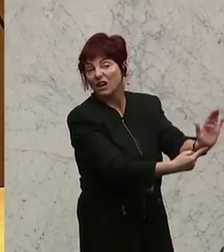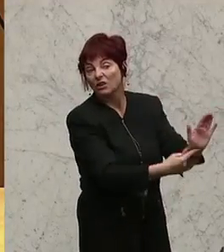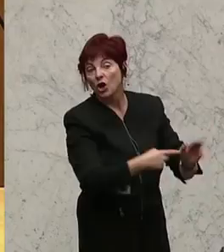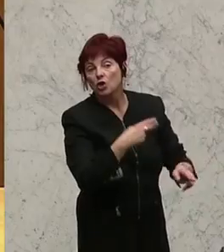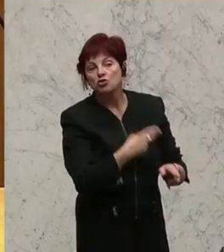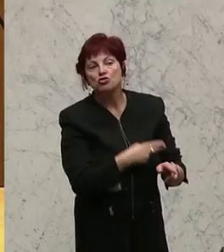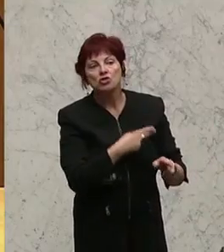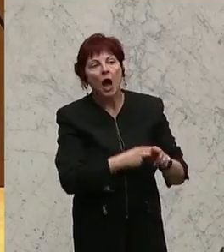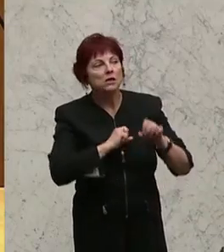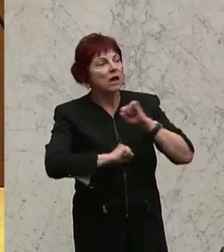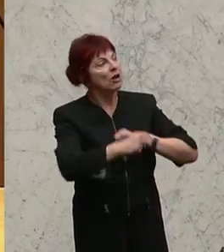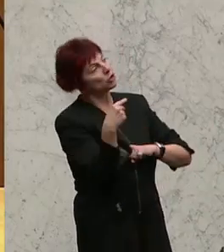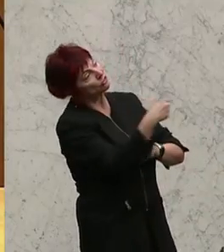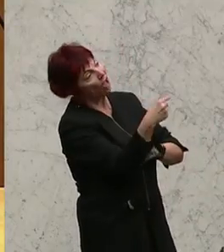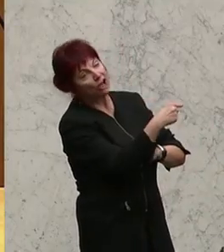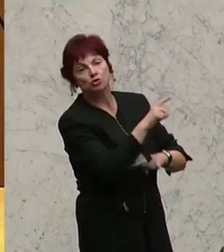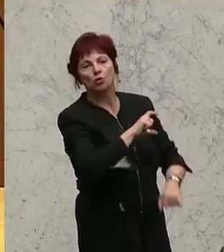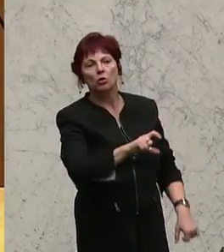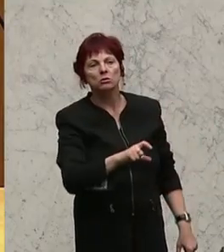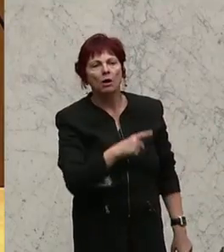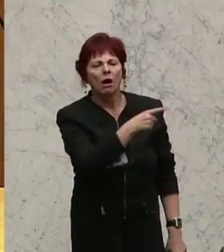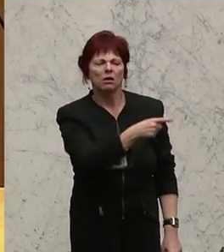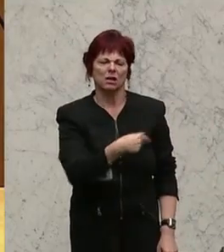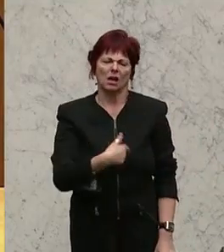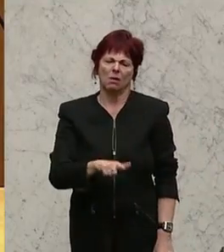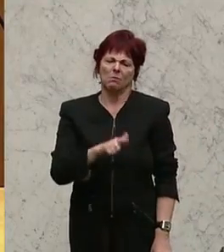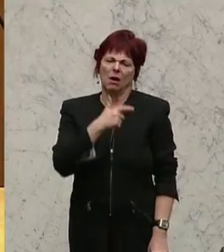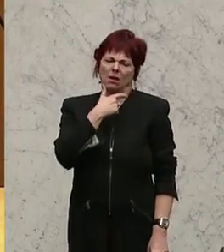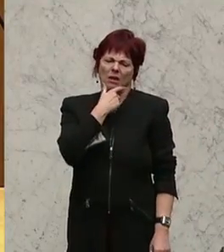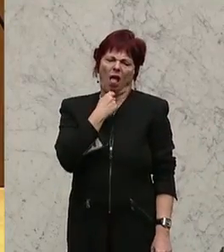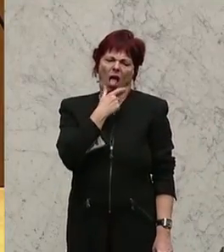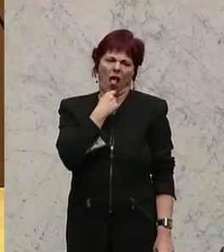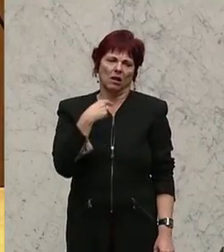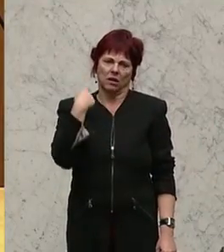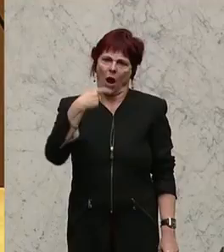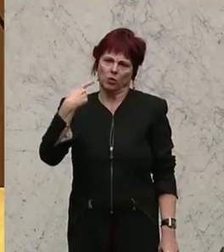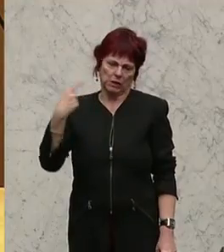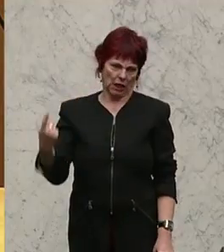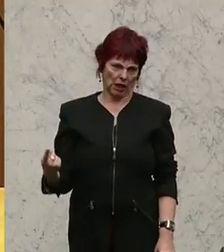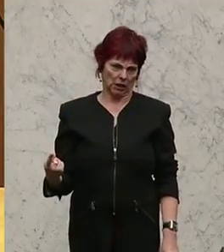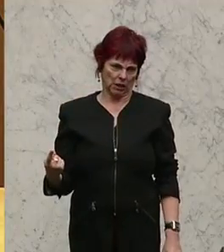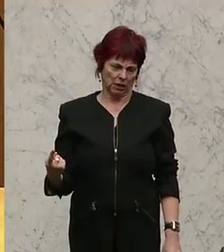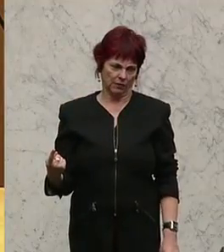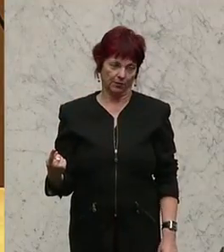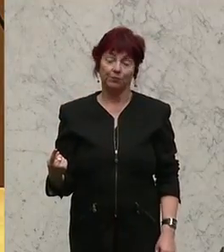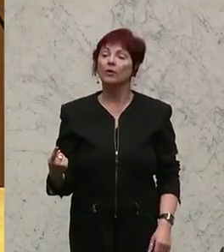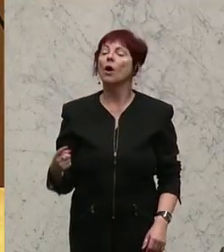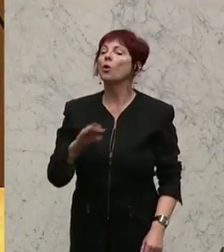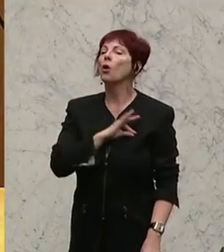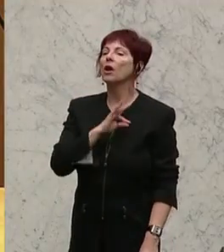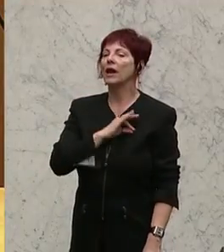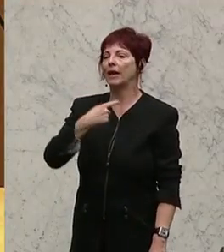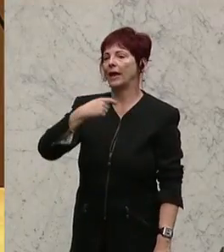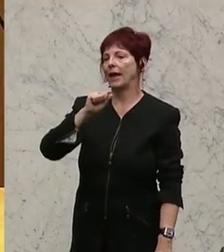an Ausrede oder an gesetzlicher Ausrede. Deine Emotion, Kollege Gerstl,